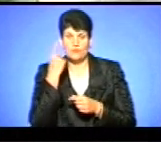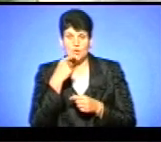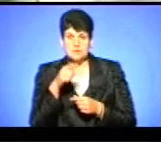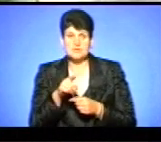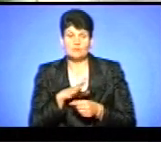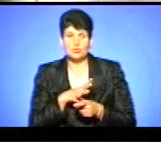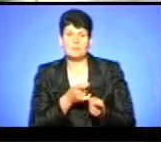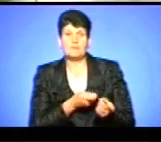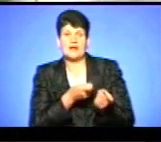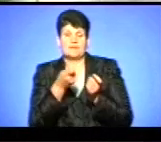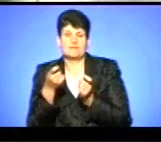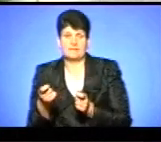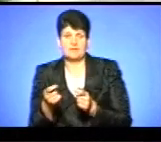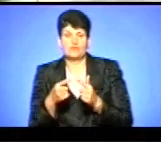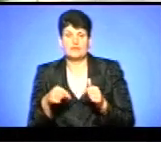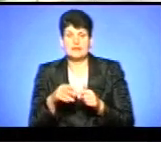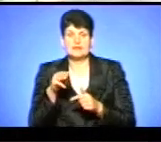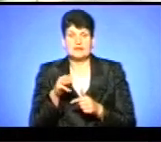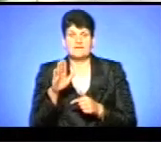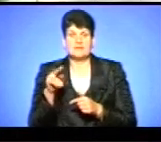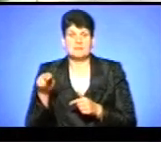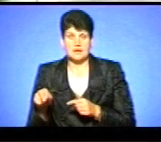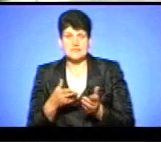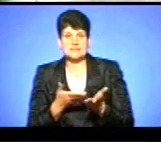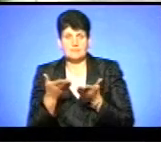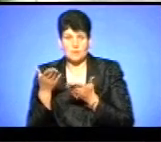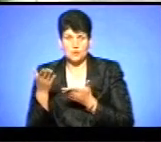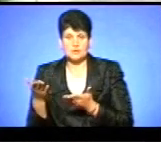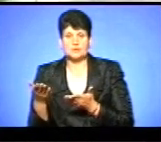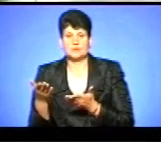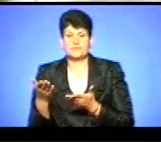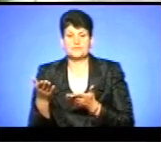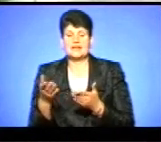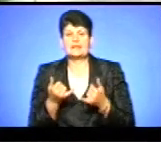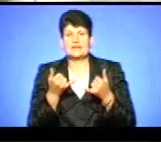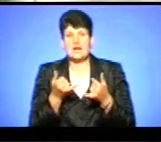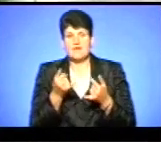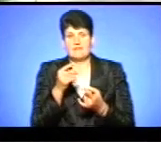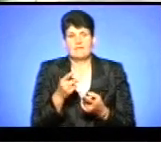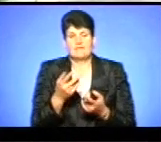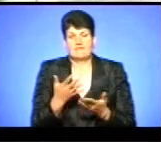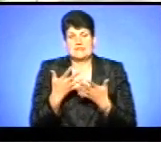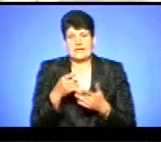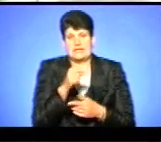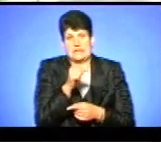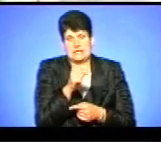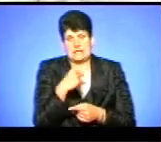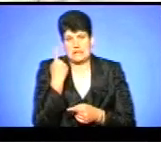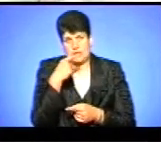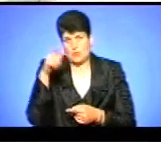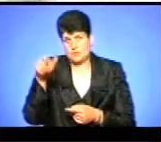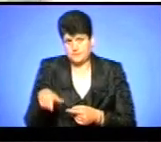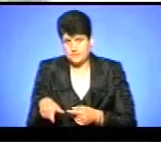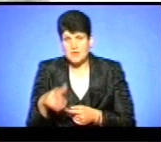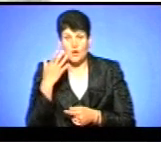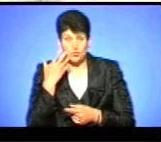національності було доставлено в відділок ТВП, запрошено у відділок ТВП для встановлення їхніх даних. Коли